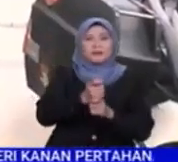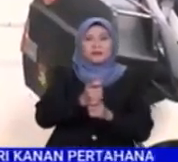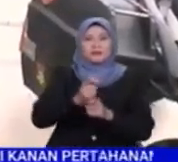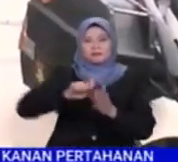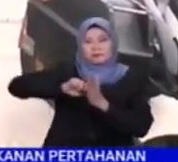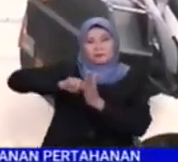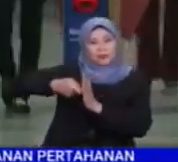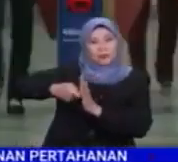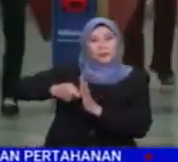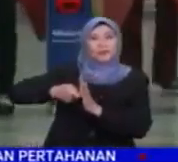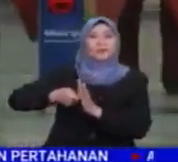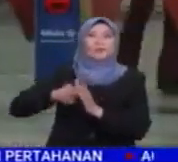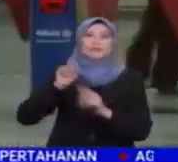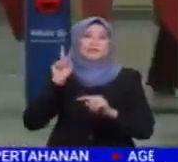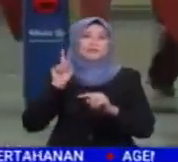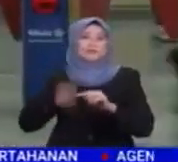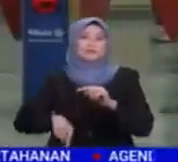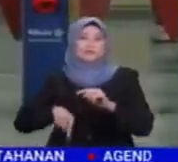kategori